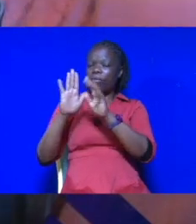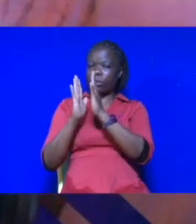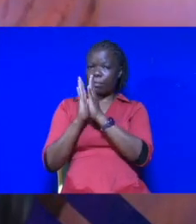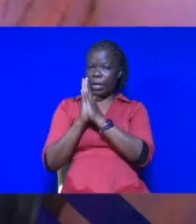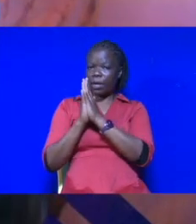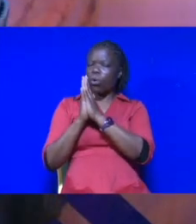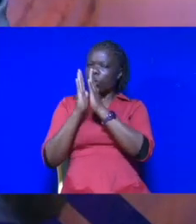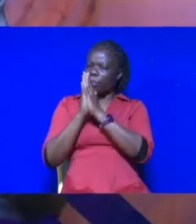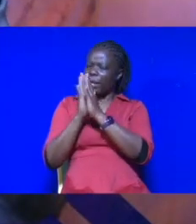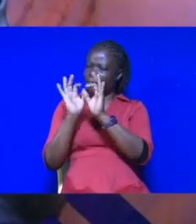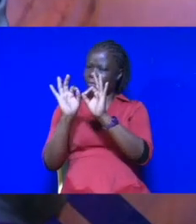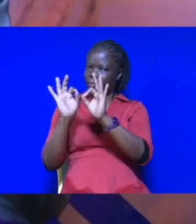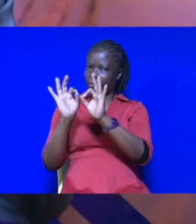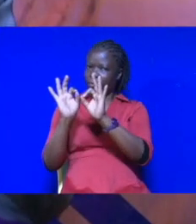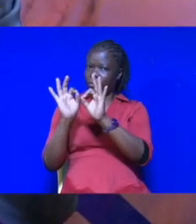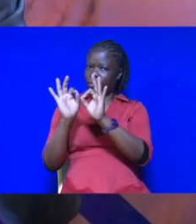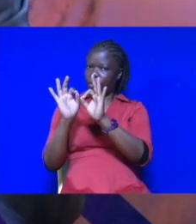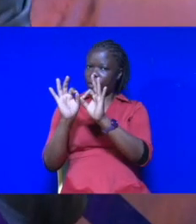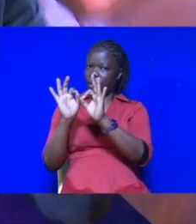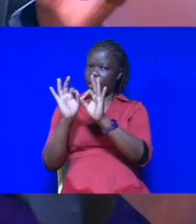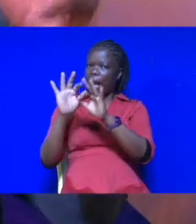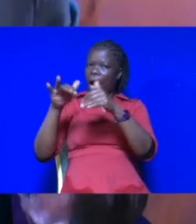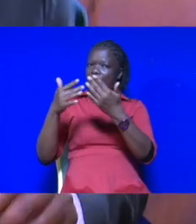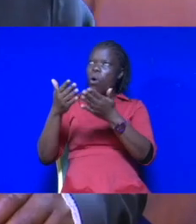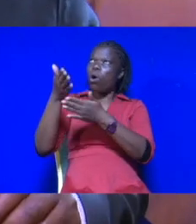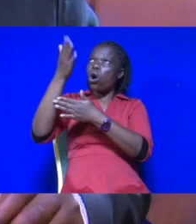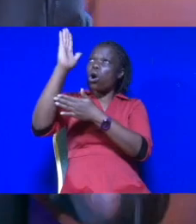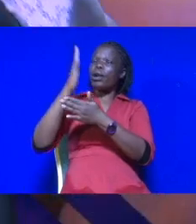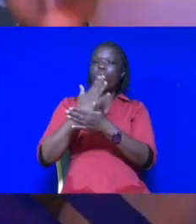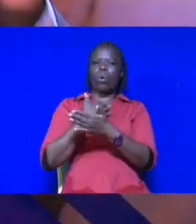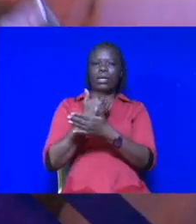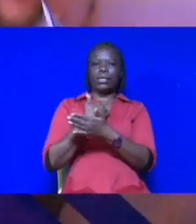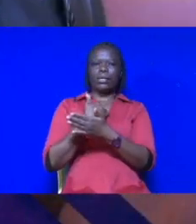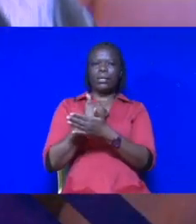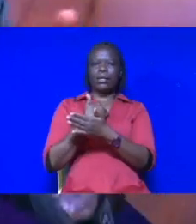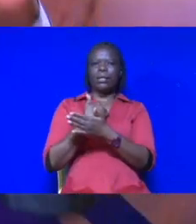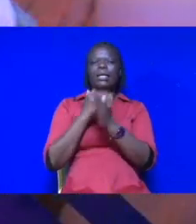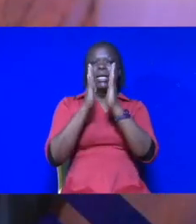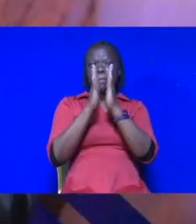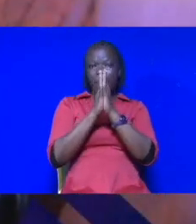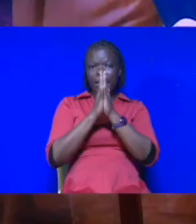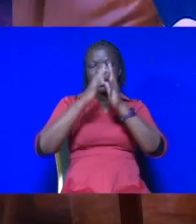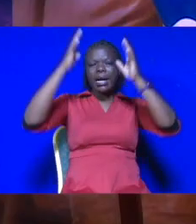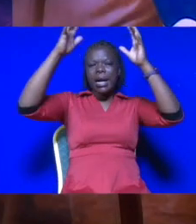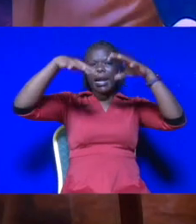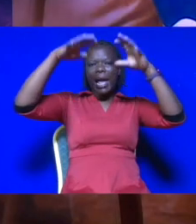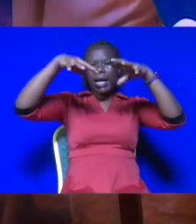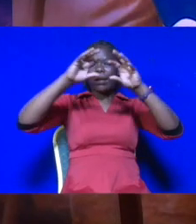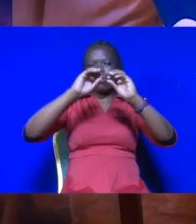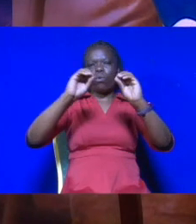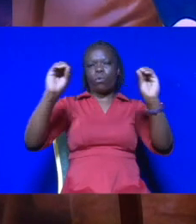aliomba sawasawa kabisa na vile ambavyo Mungu alitaka. Akaomba mvua zisinyeshe,